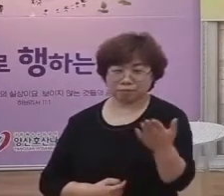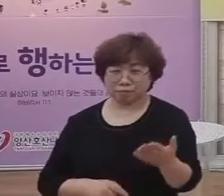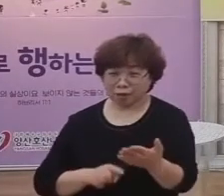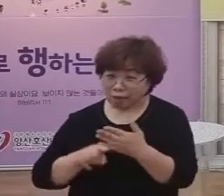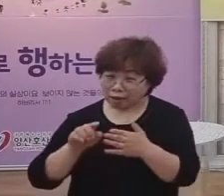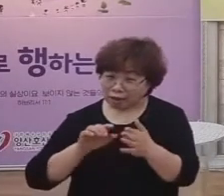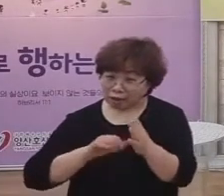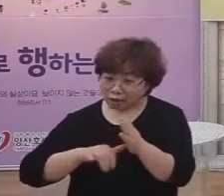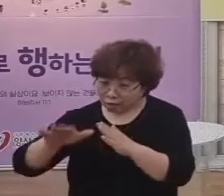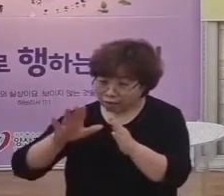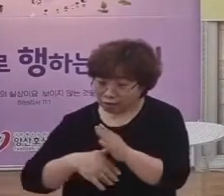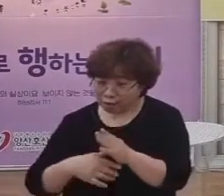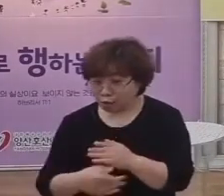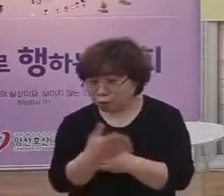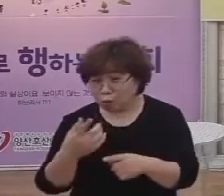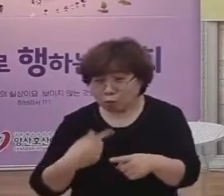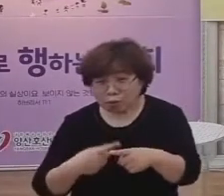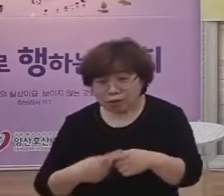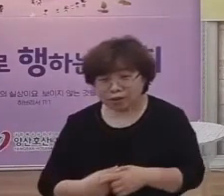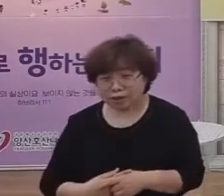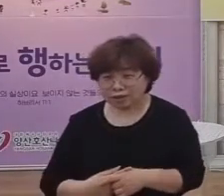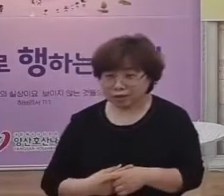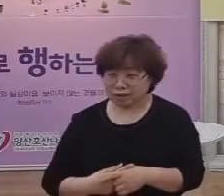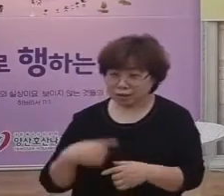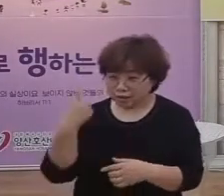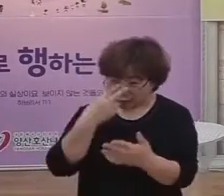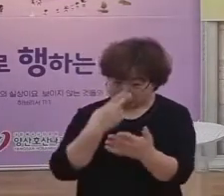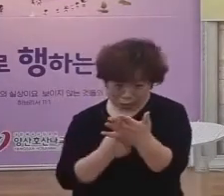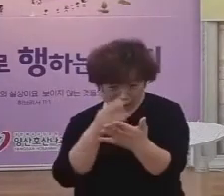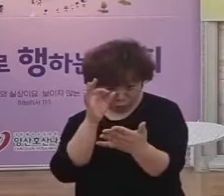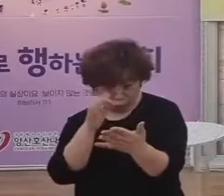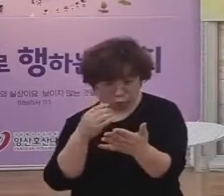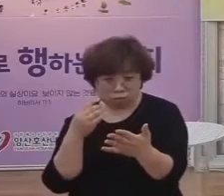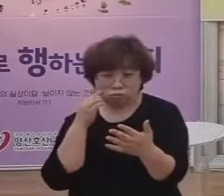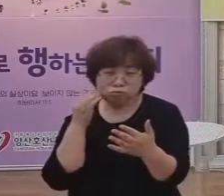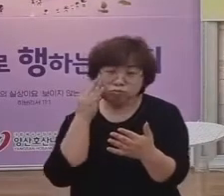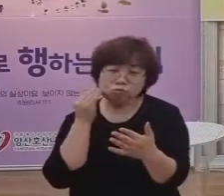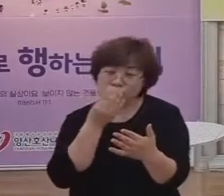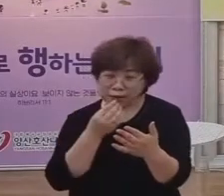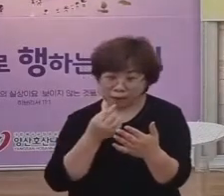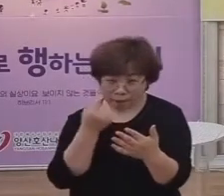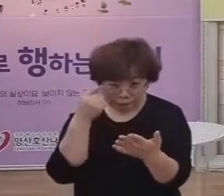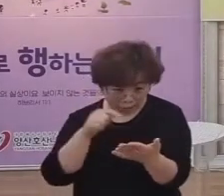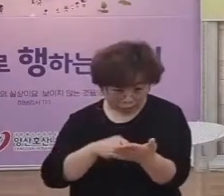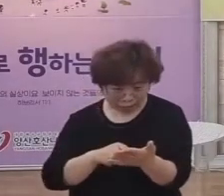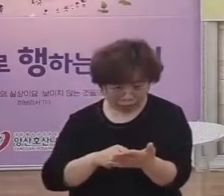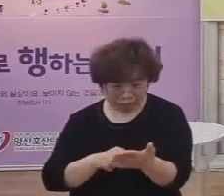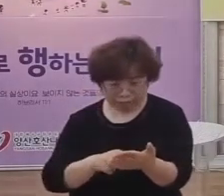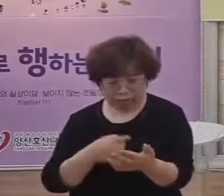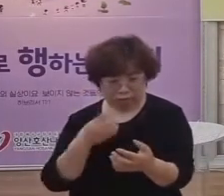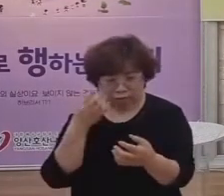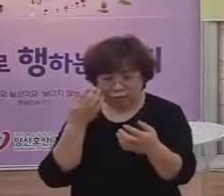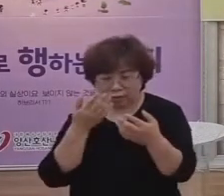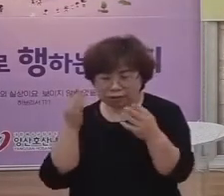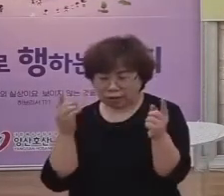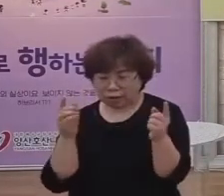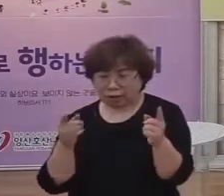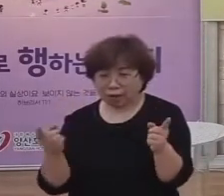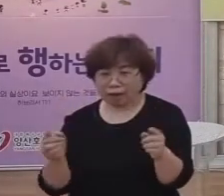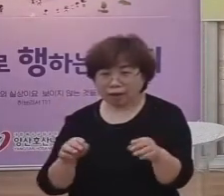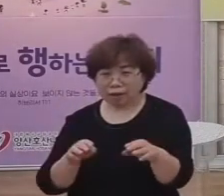때 마찬가지잖아요. 거울 보면서 얼굴에 뭐 묻은 것을 발견하고 아무런 조치도 안 한다면 여러분 이해가